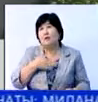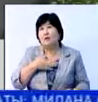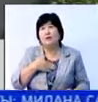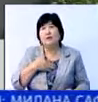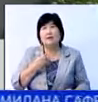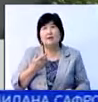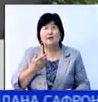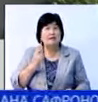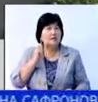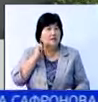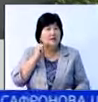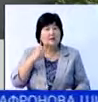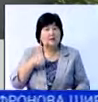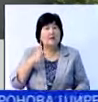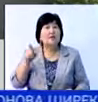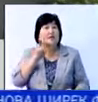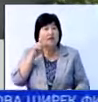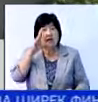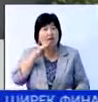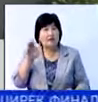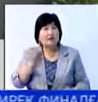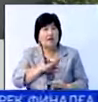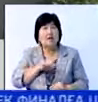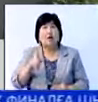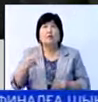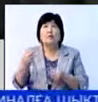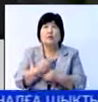жастық. Жаста қайс болды, әкесі болды,